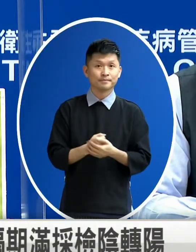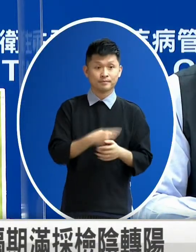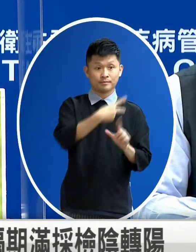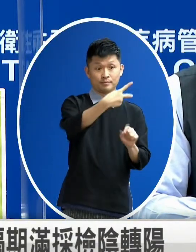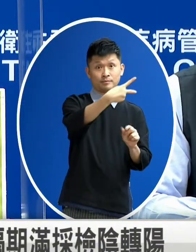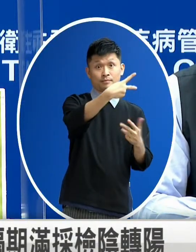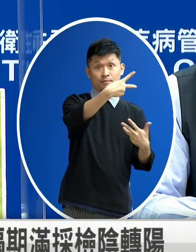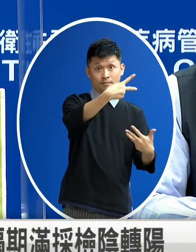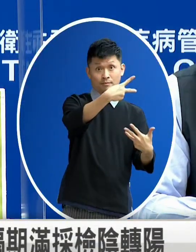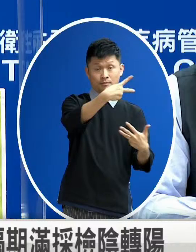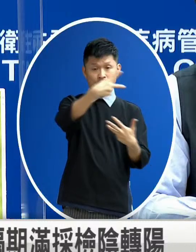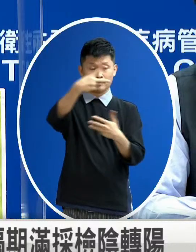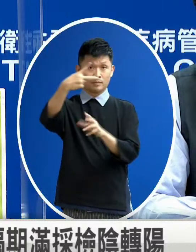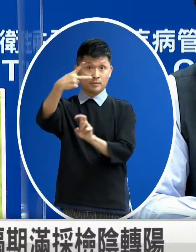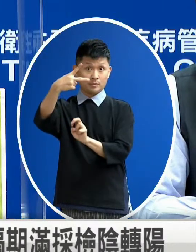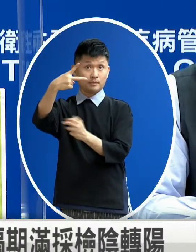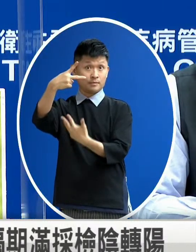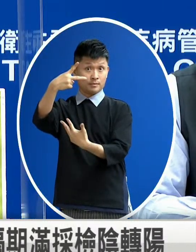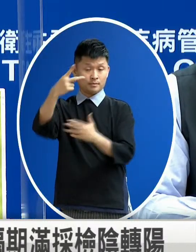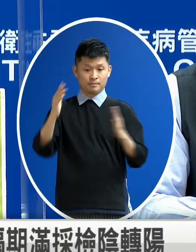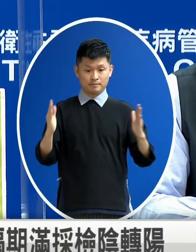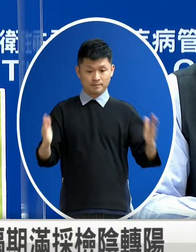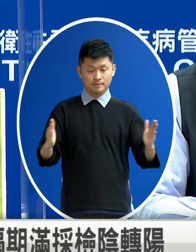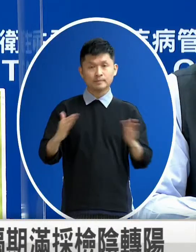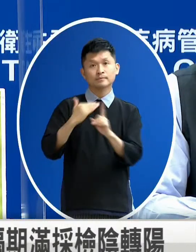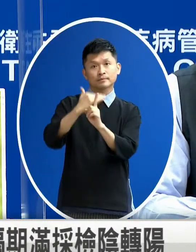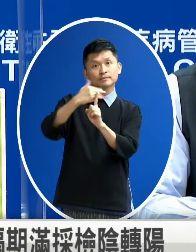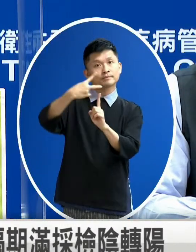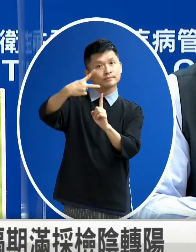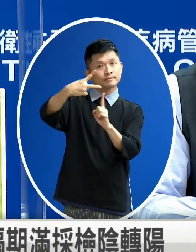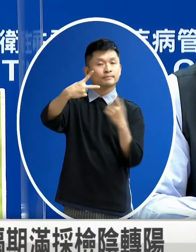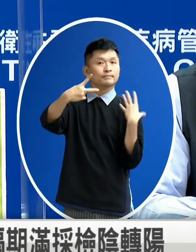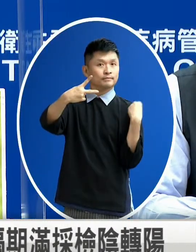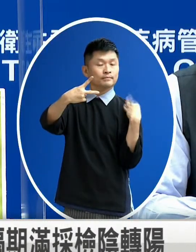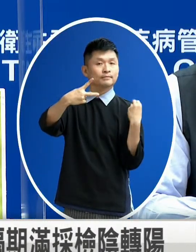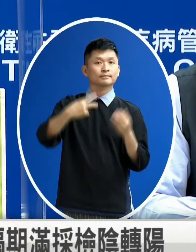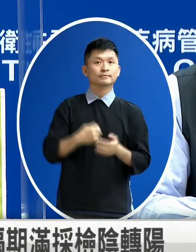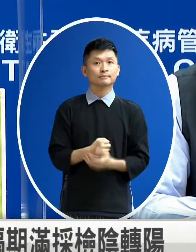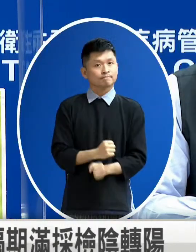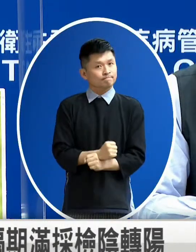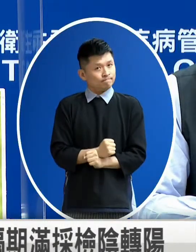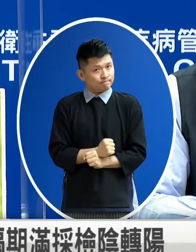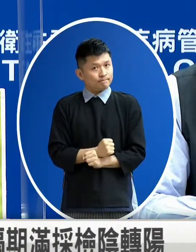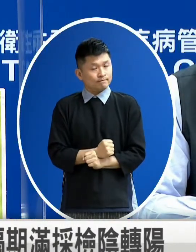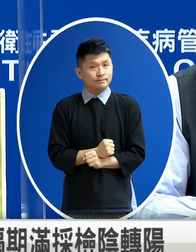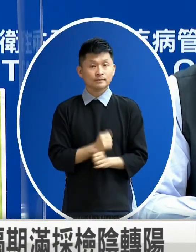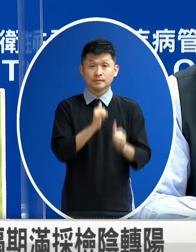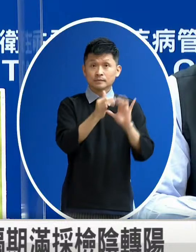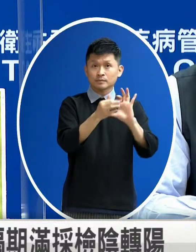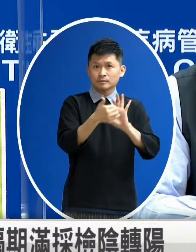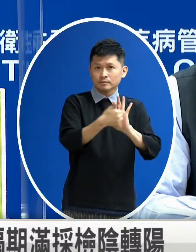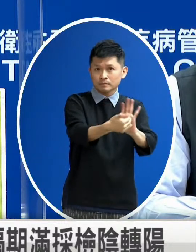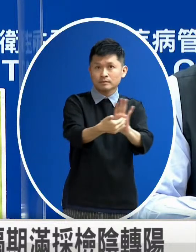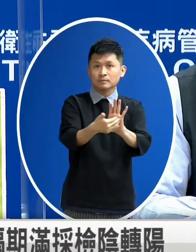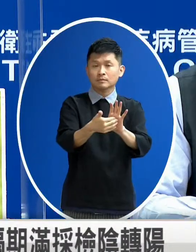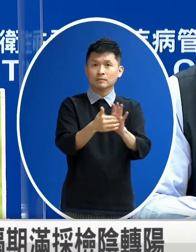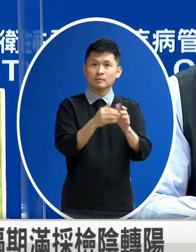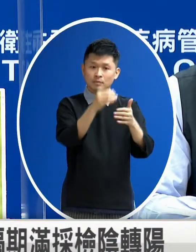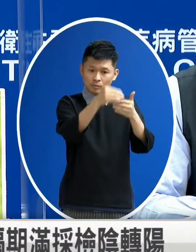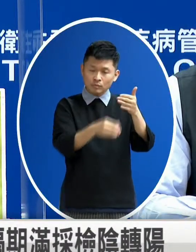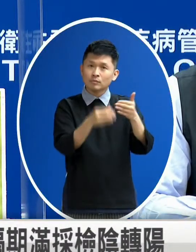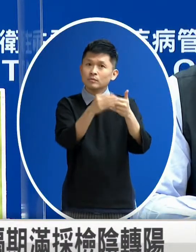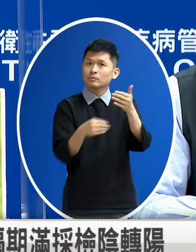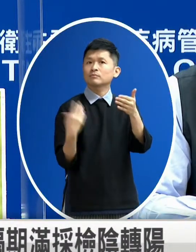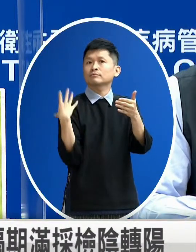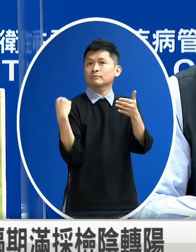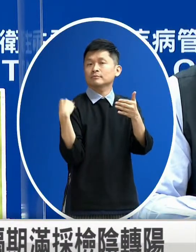到2月18号，好，还是维持二级的警戒。好，原来这些相关的社区防疫的措施都没有